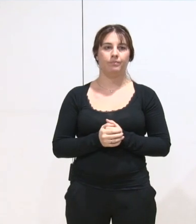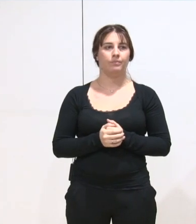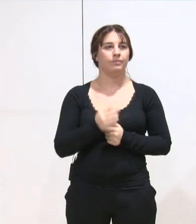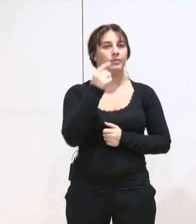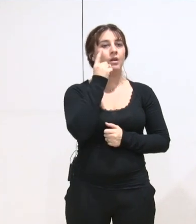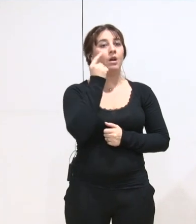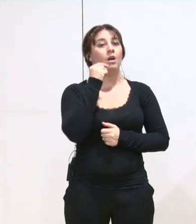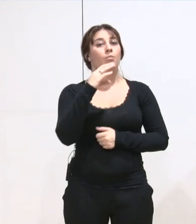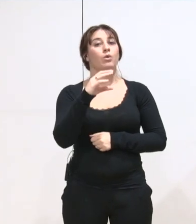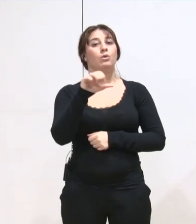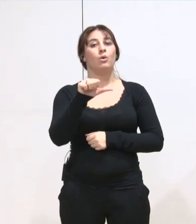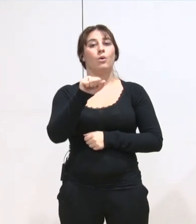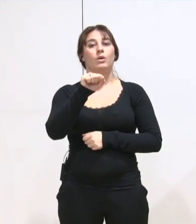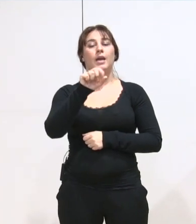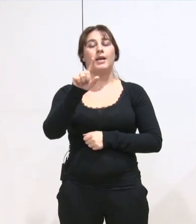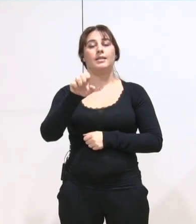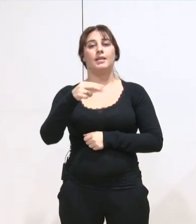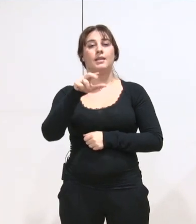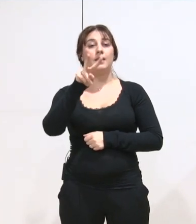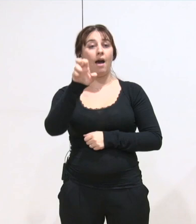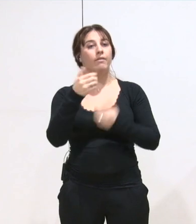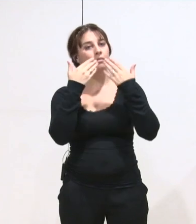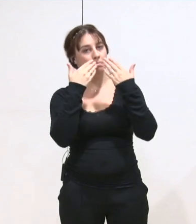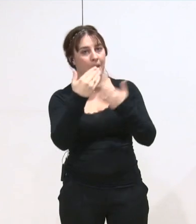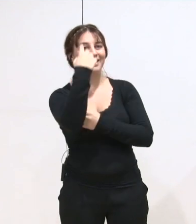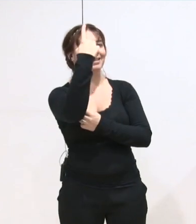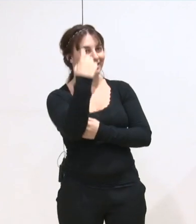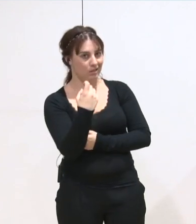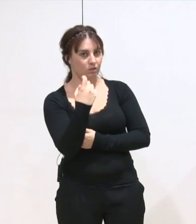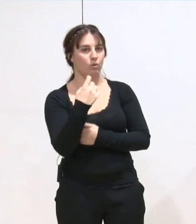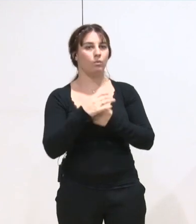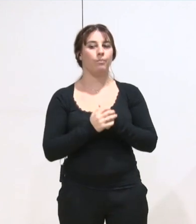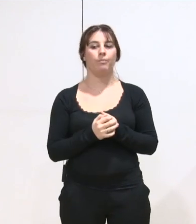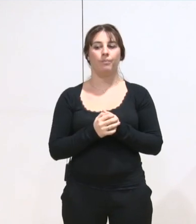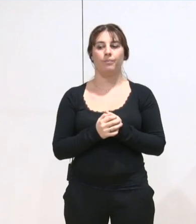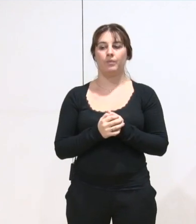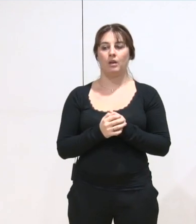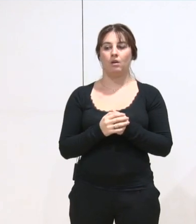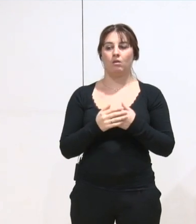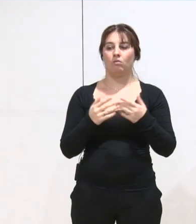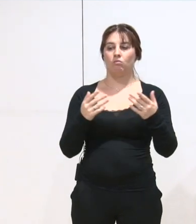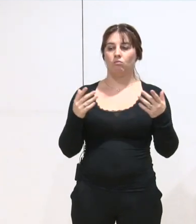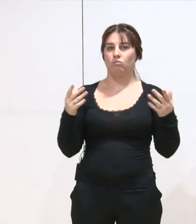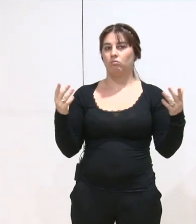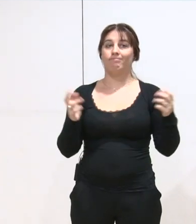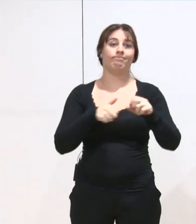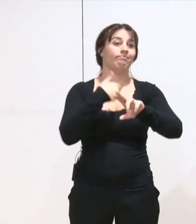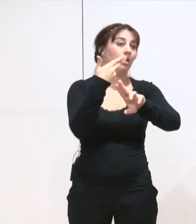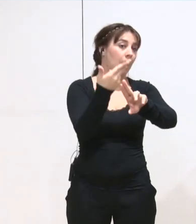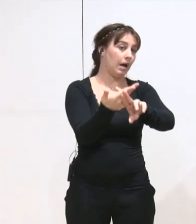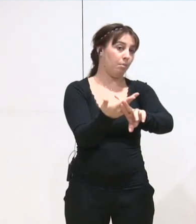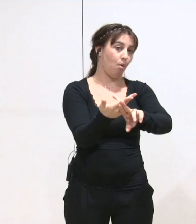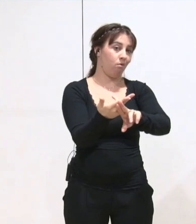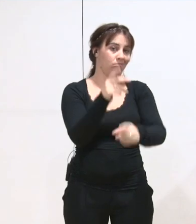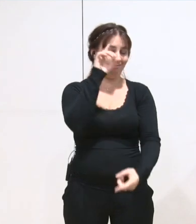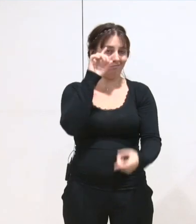Monsieur Cazenave, merci pour votre question. Je ne répondrai pas sur